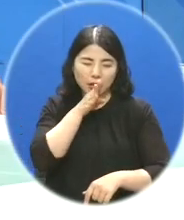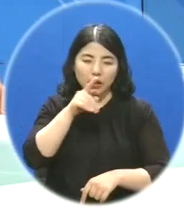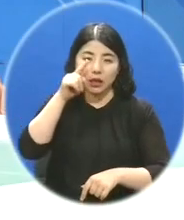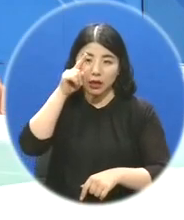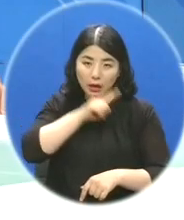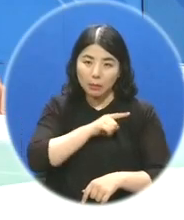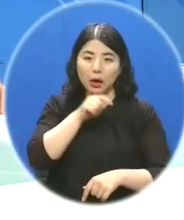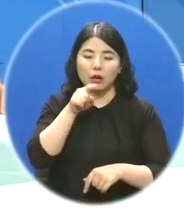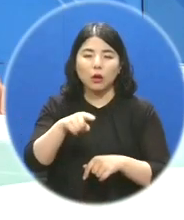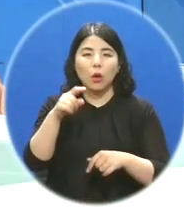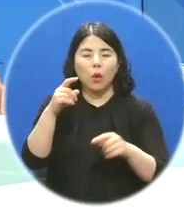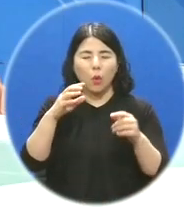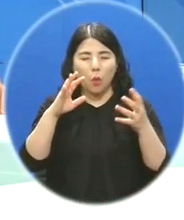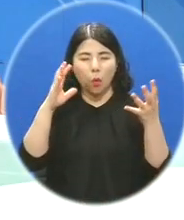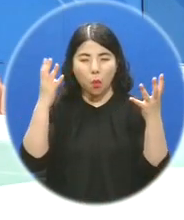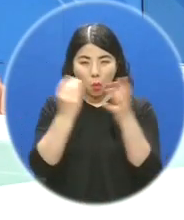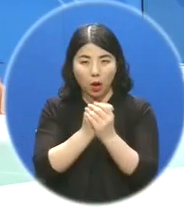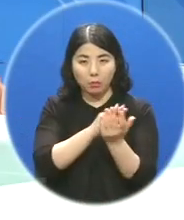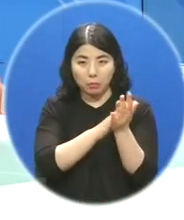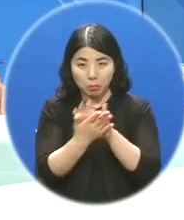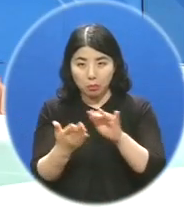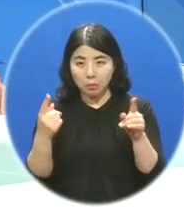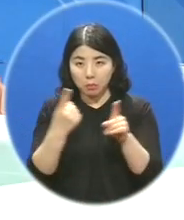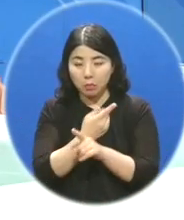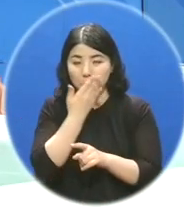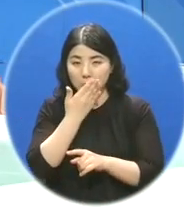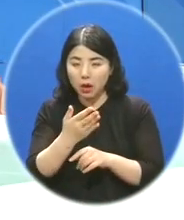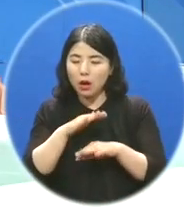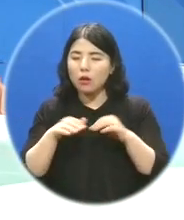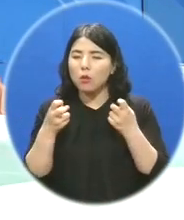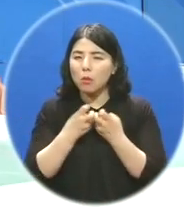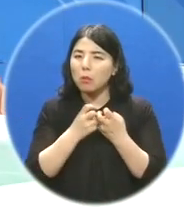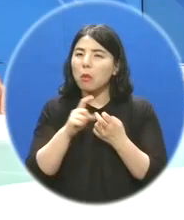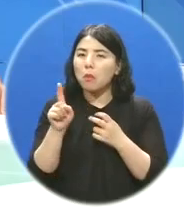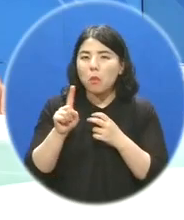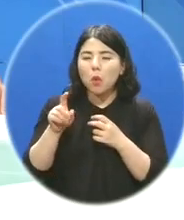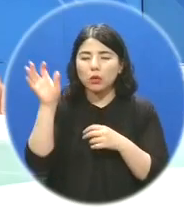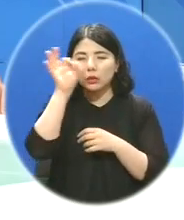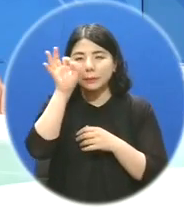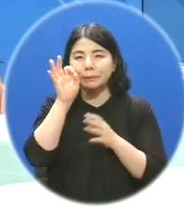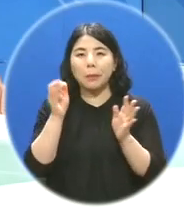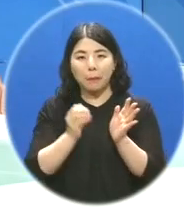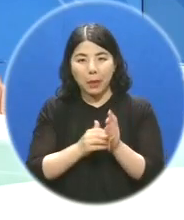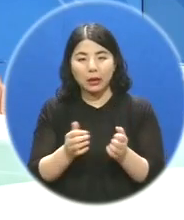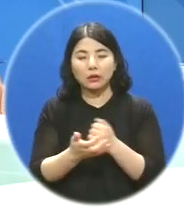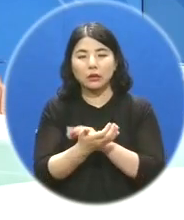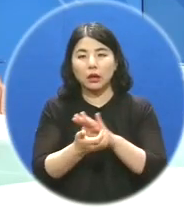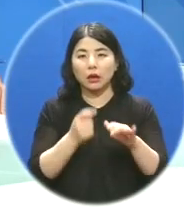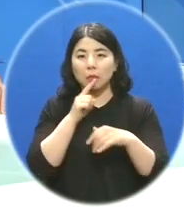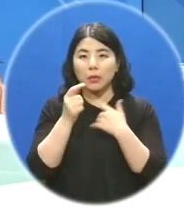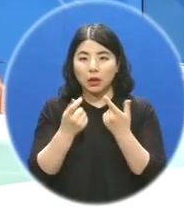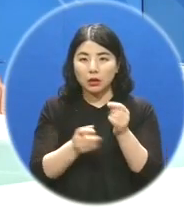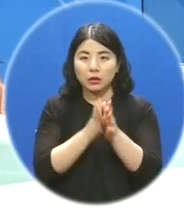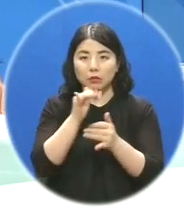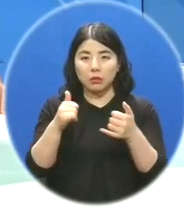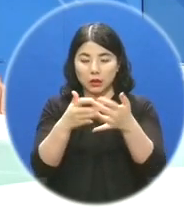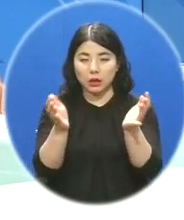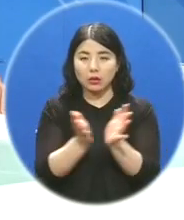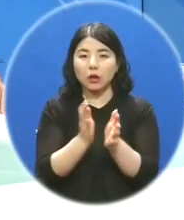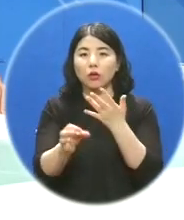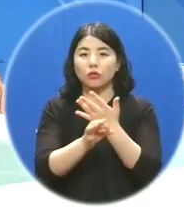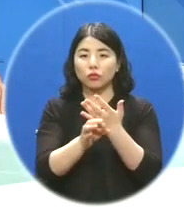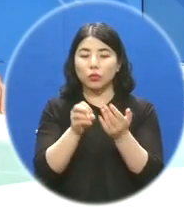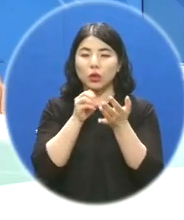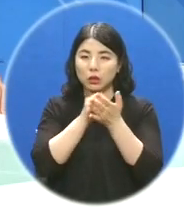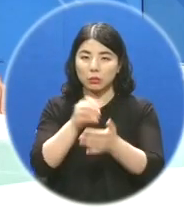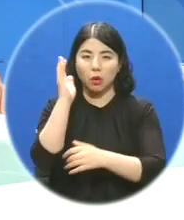이것을 완벽하게 대체할 수 있는 대안 사실 저희도 많이 찾아봤습니다. 그래서 아까 말씀드린 대로 시민단체에서 얘기한 후보 등록제 그리고